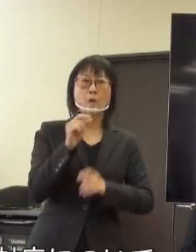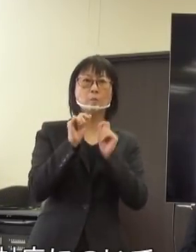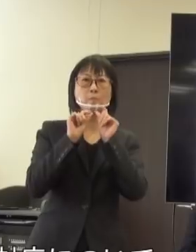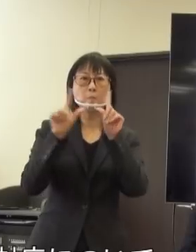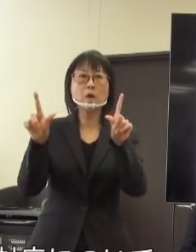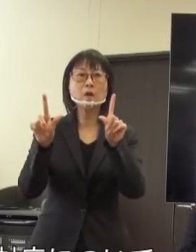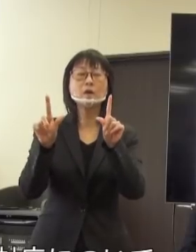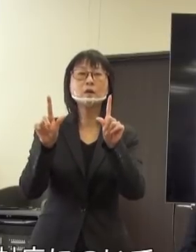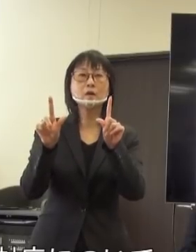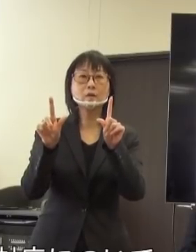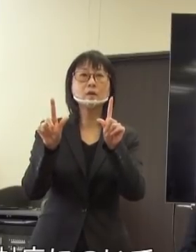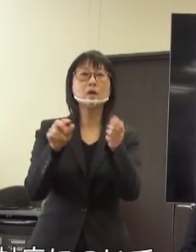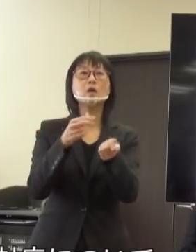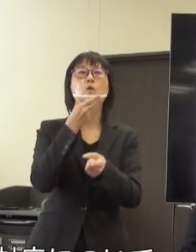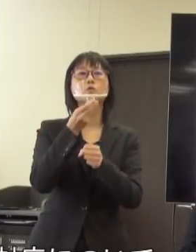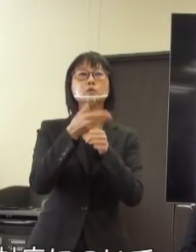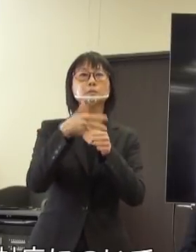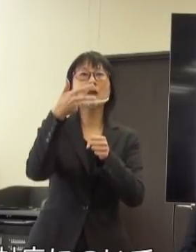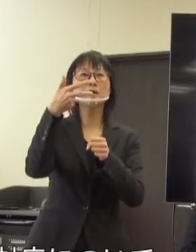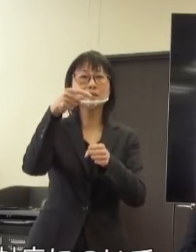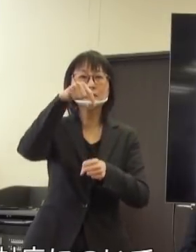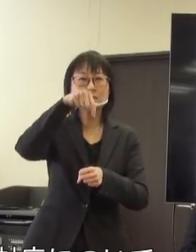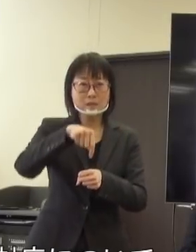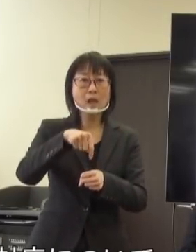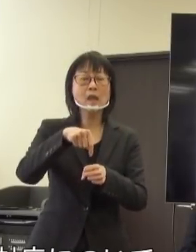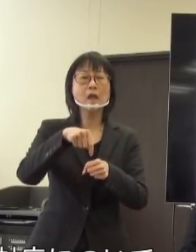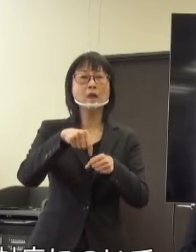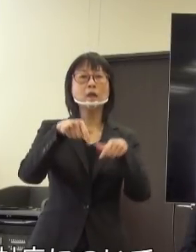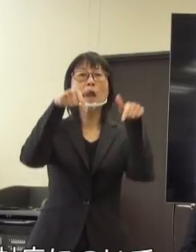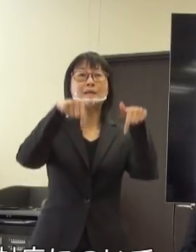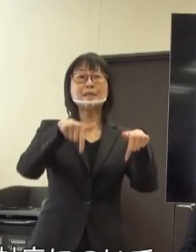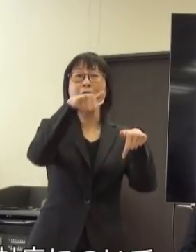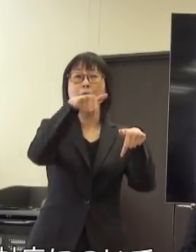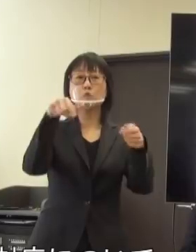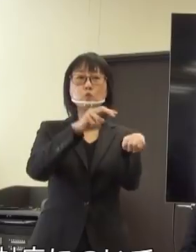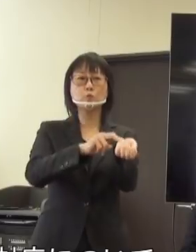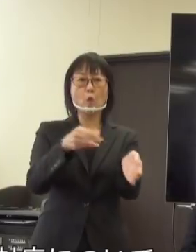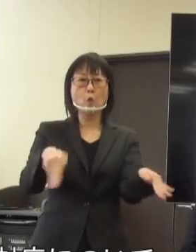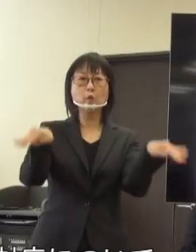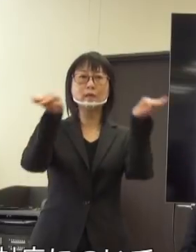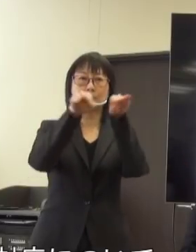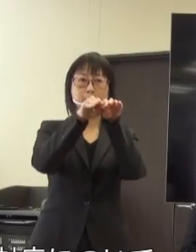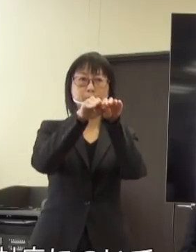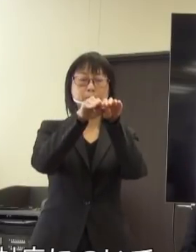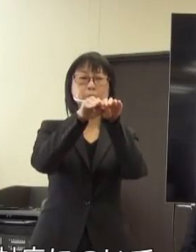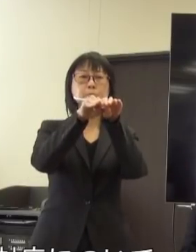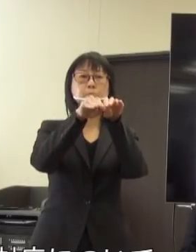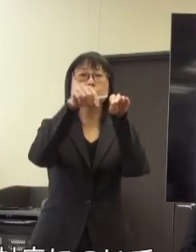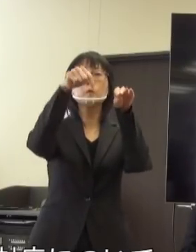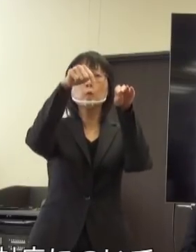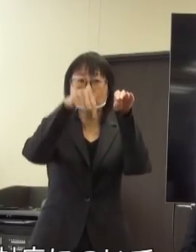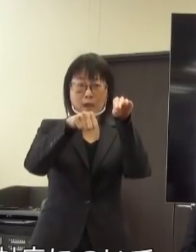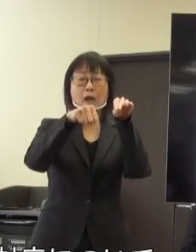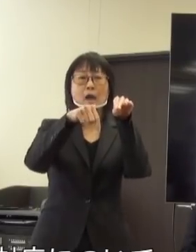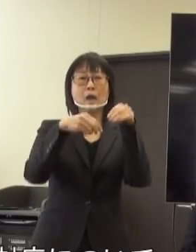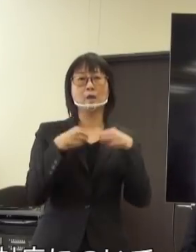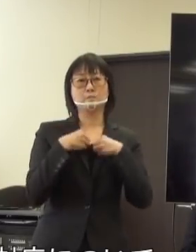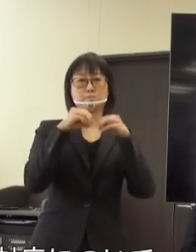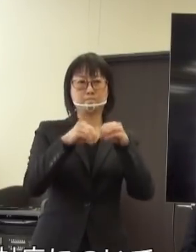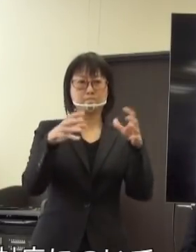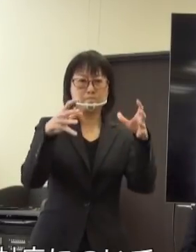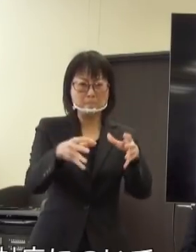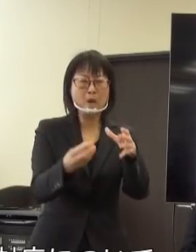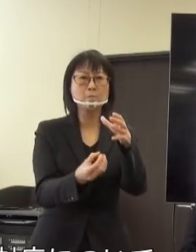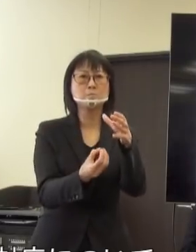福島西部病院におきまして、院内感染によるクラスターが発生した旨をお知らせさせていただきました